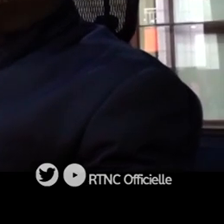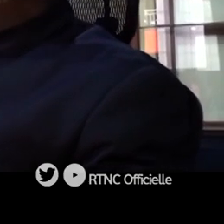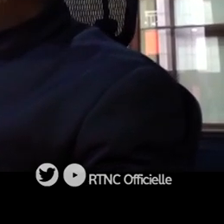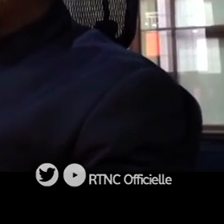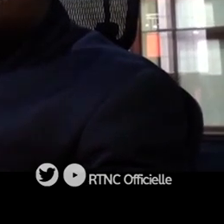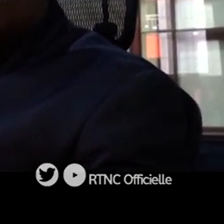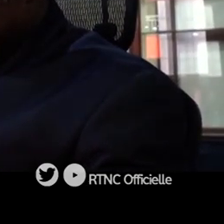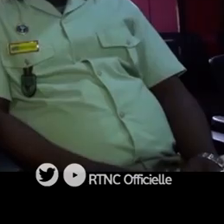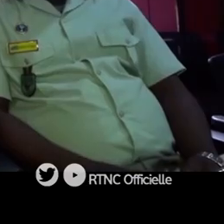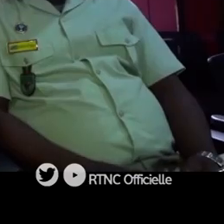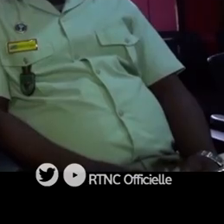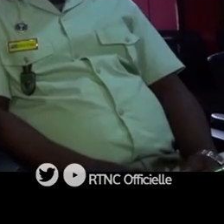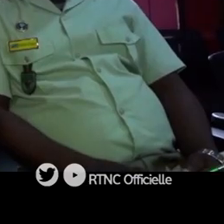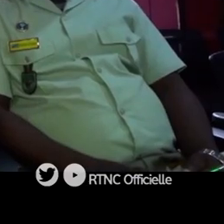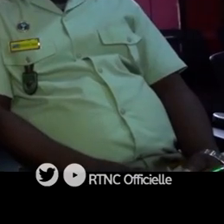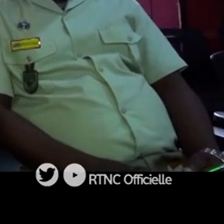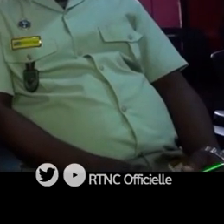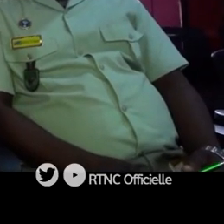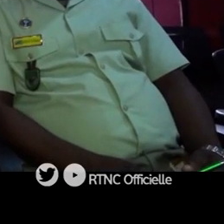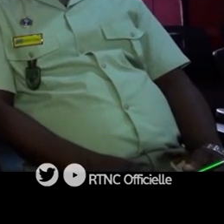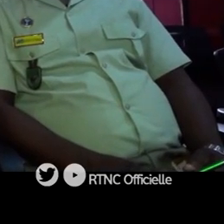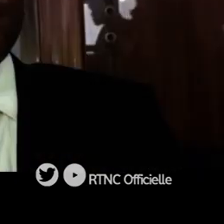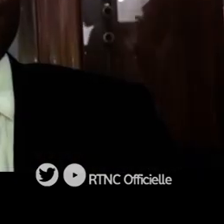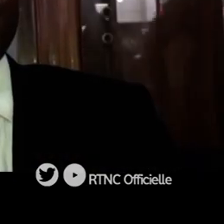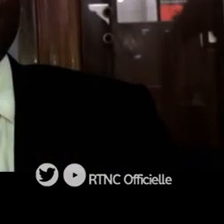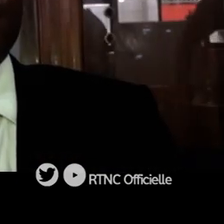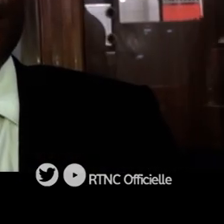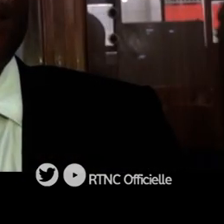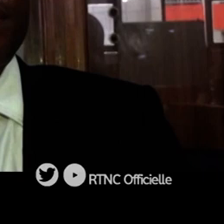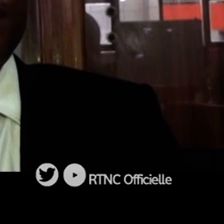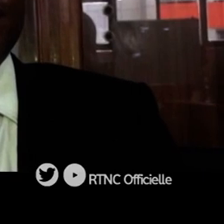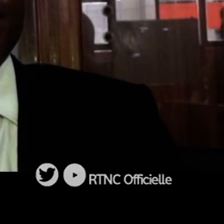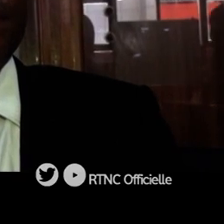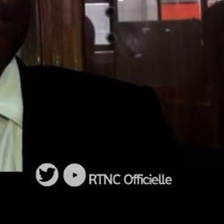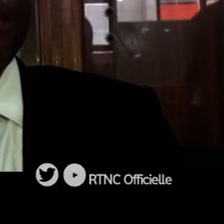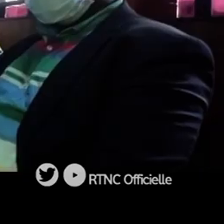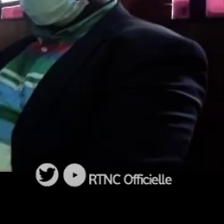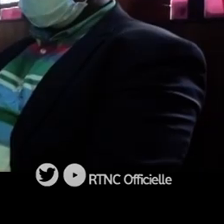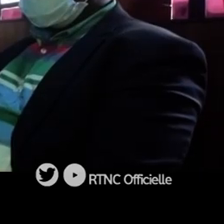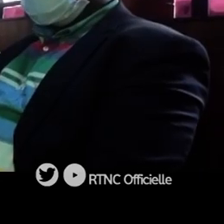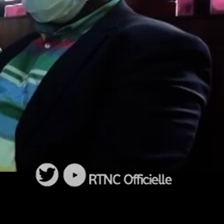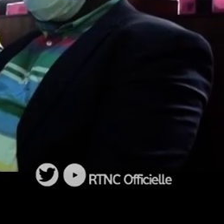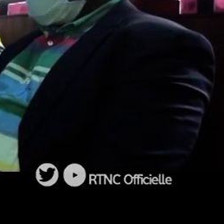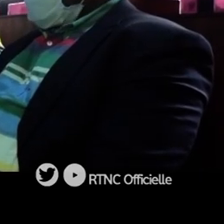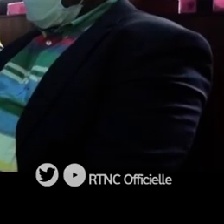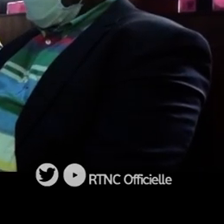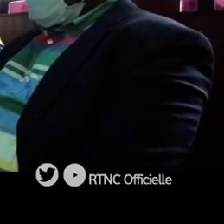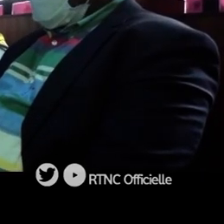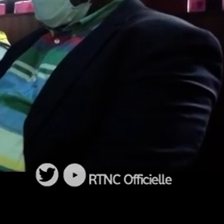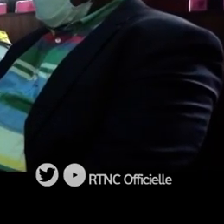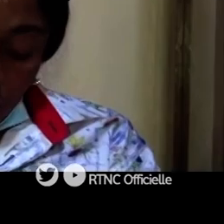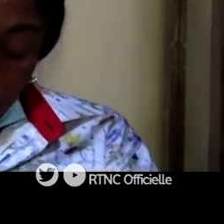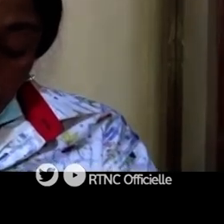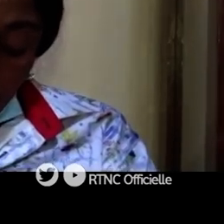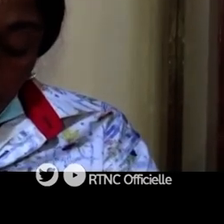première réunion du 10 novembre dernier, le Conseil avait mis sur pied une commission dont la mission consistait à examiner les points relatifs